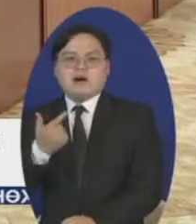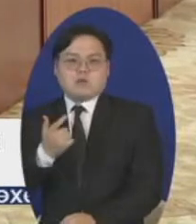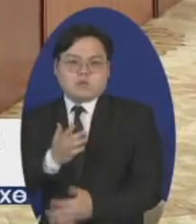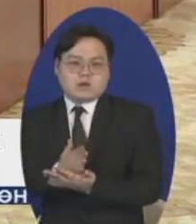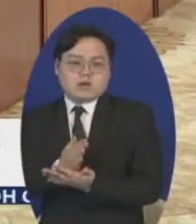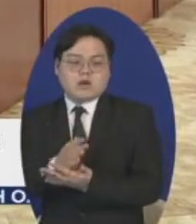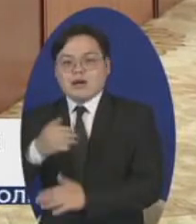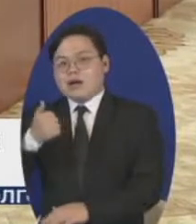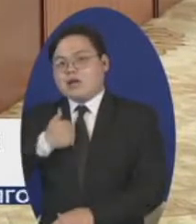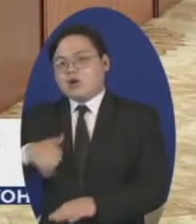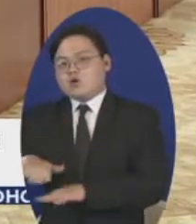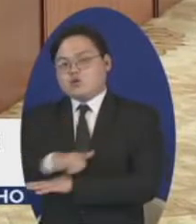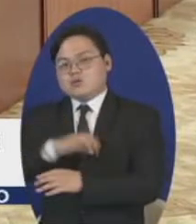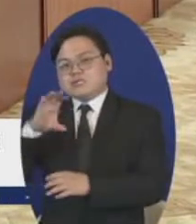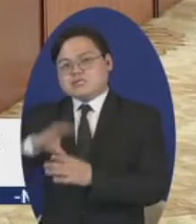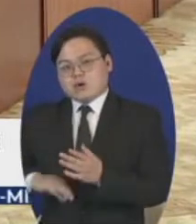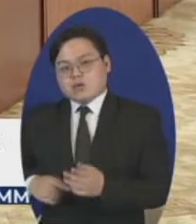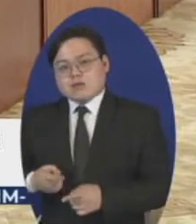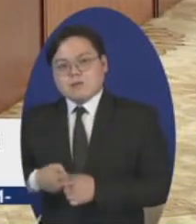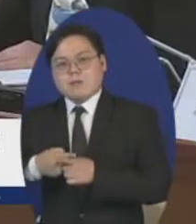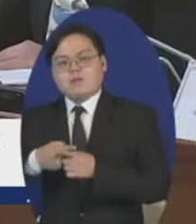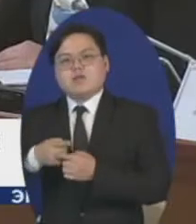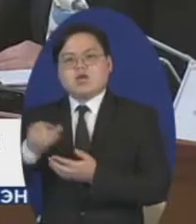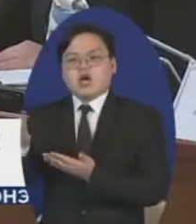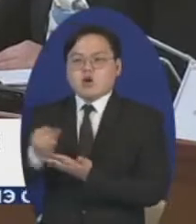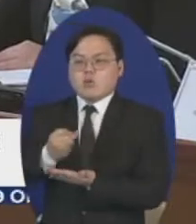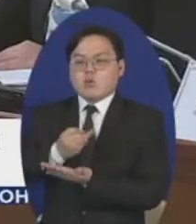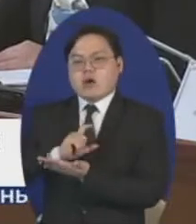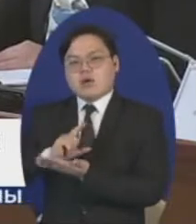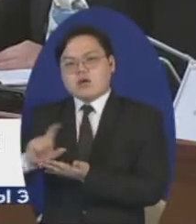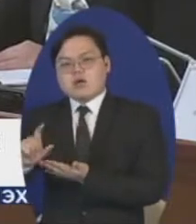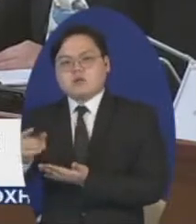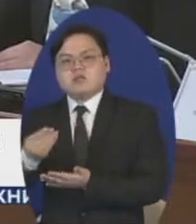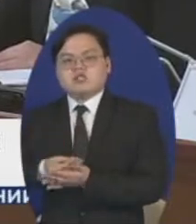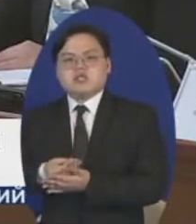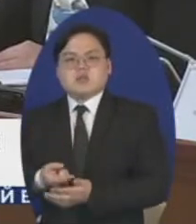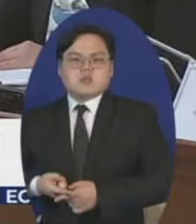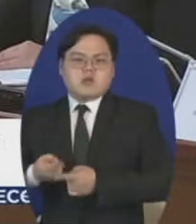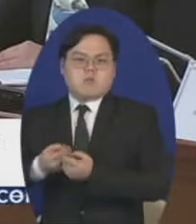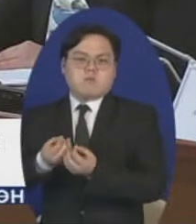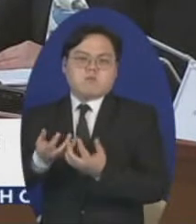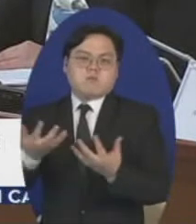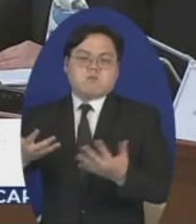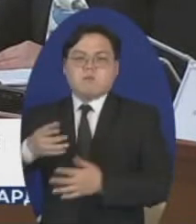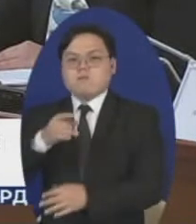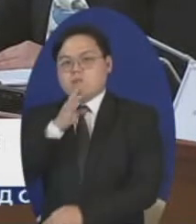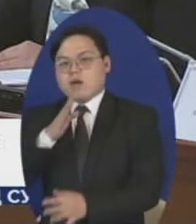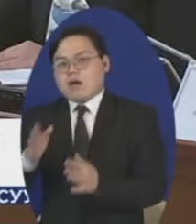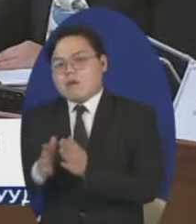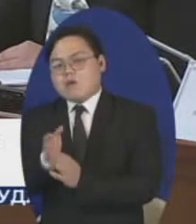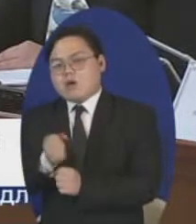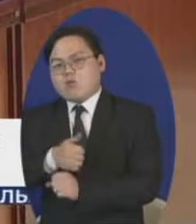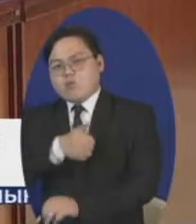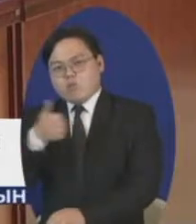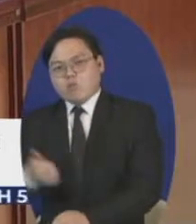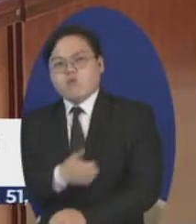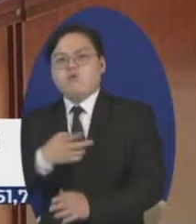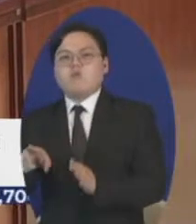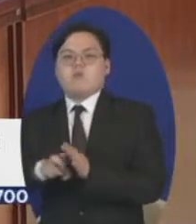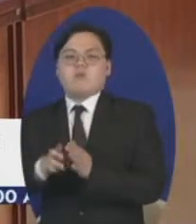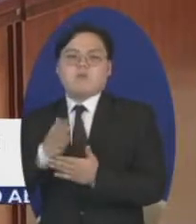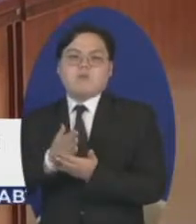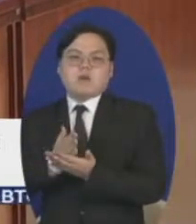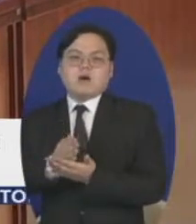хөрөнгө оруулалтыг нэмэгдүүлж тодорхой агуулгаар баяжуулах экспорт импортын бараа бүтээгдэхүүний нэр төрлийг олшруулах чиглэлээр хамтран ажиллах бүрэн боломж